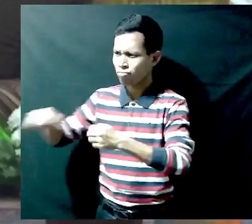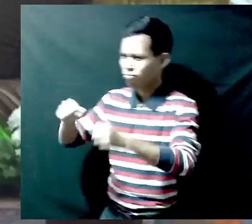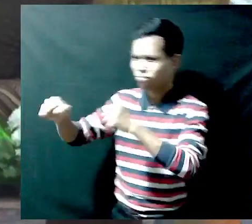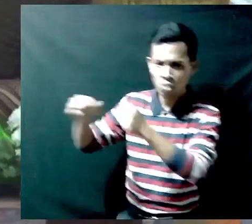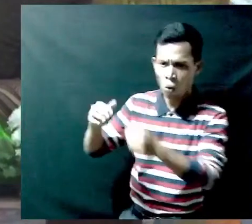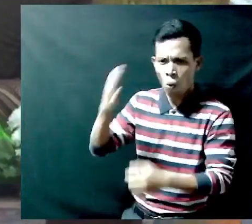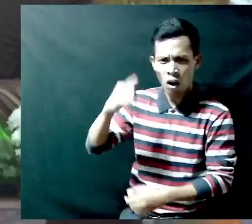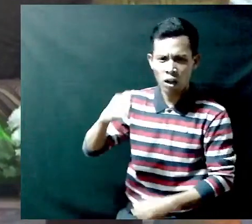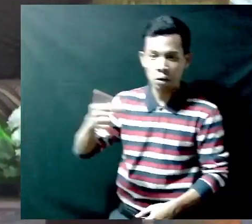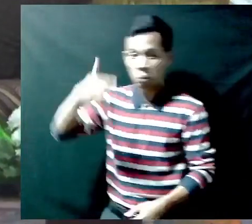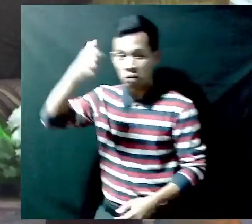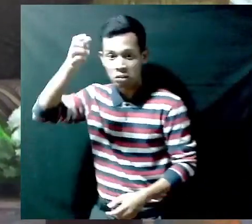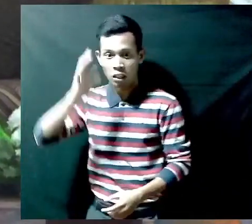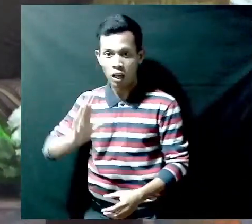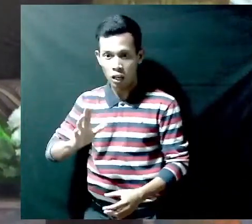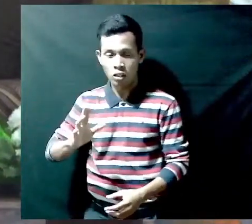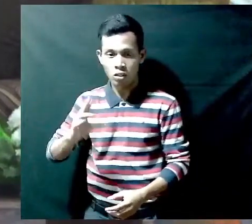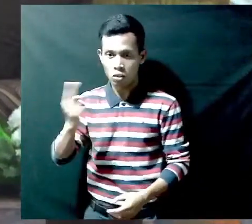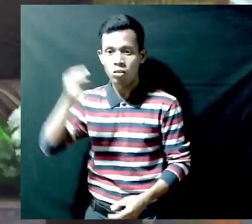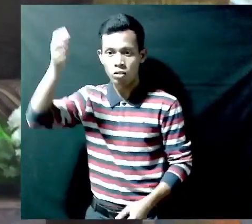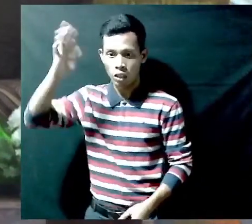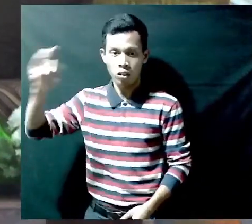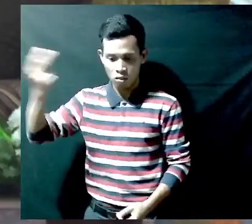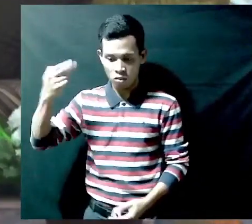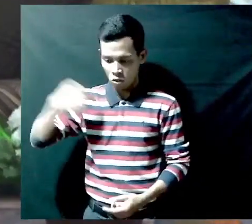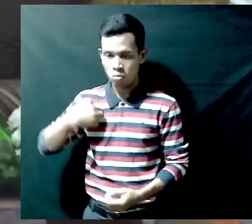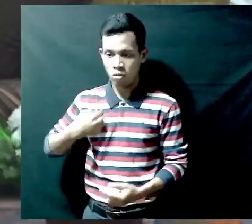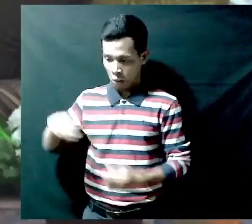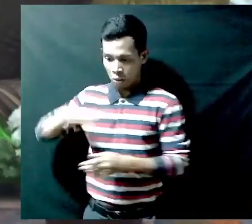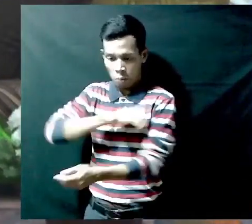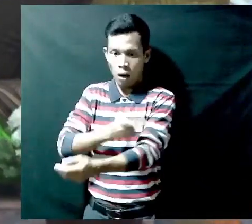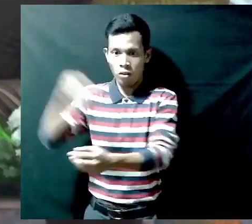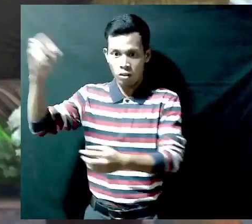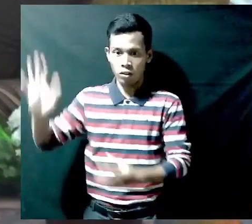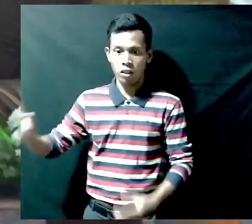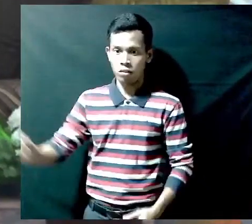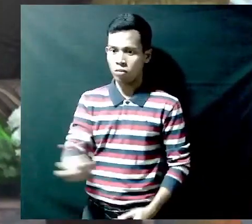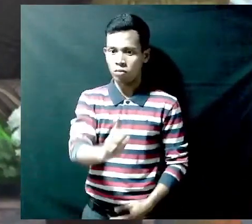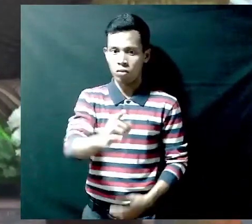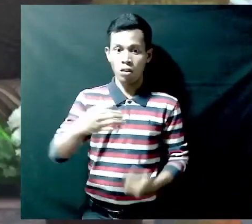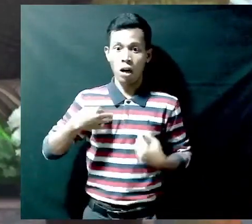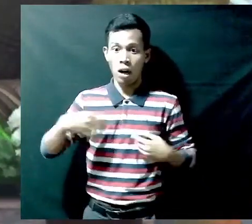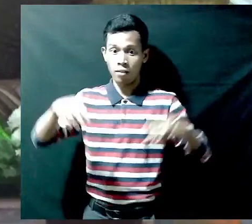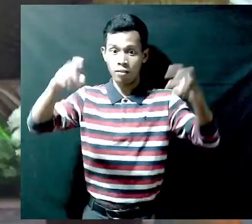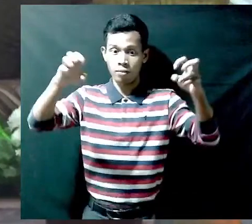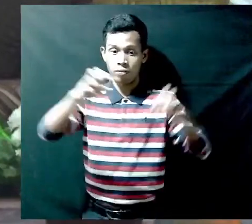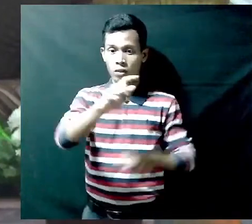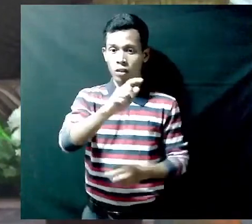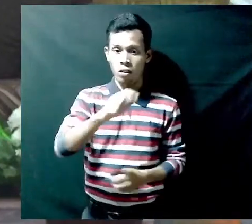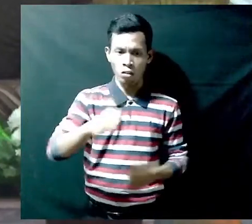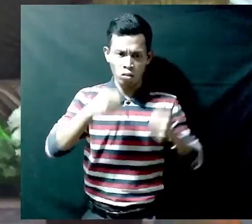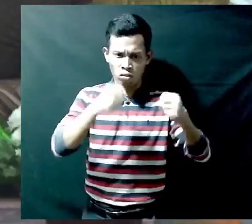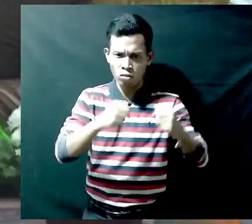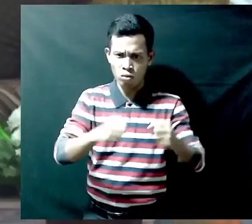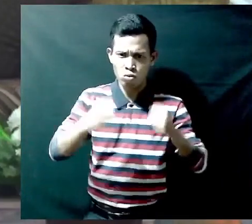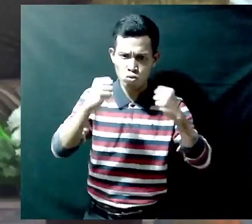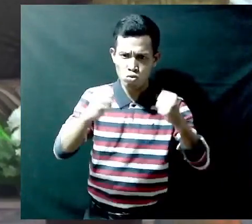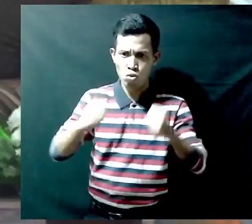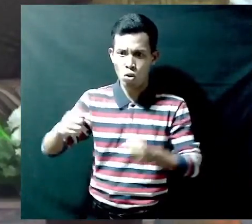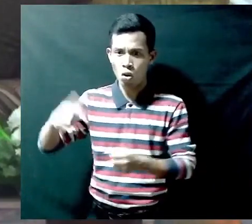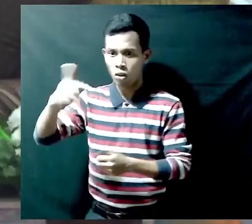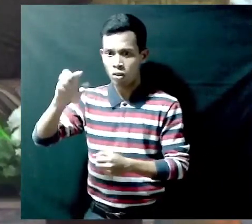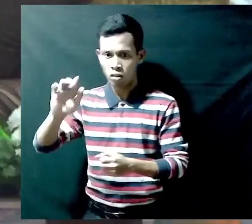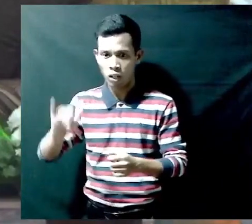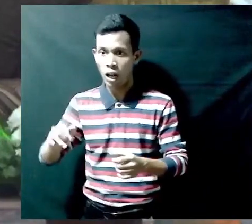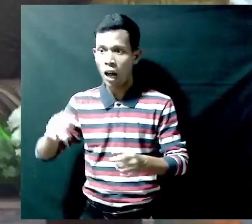sa kapangyarihan ni Lord. At anuman ang magawa ng top guys, Christian Coalition Movement, wala rin akong glory. Ang glory